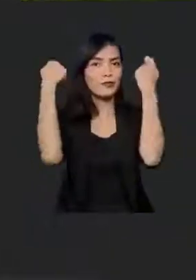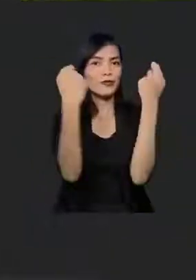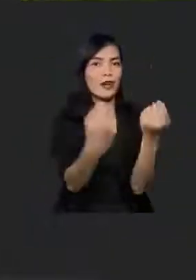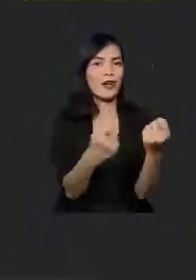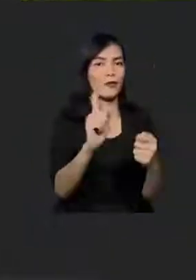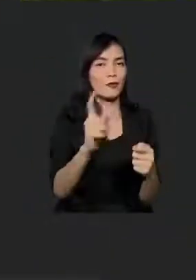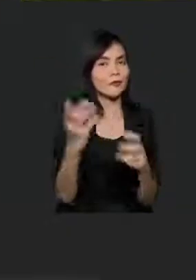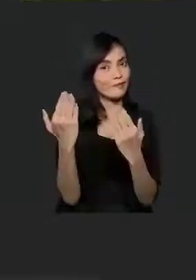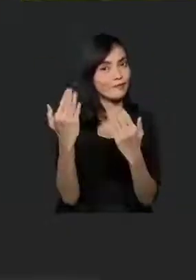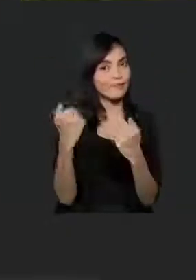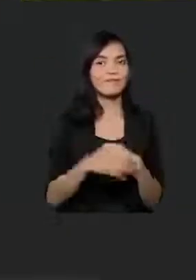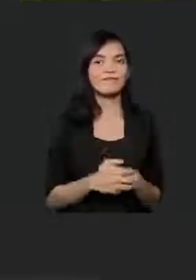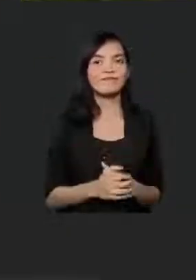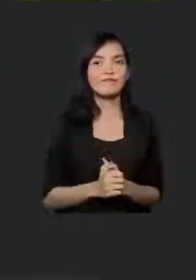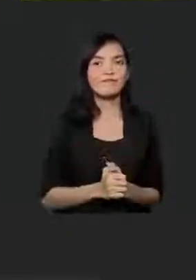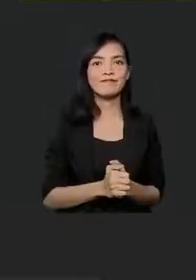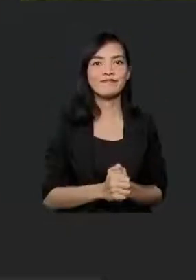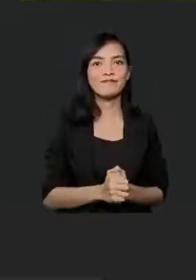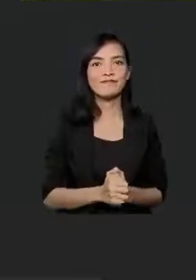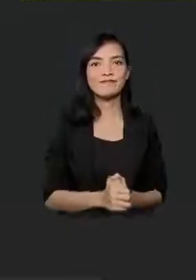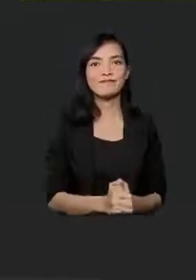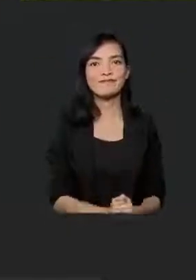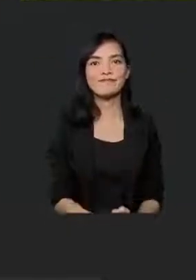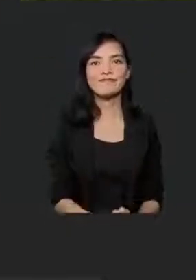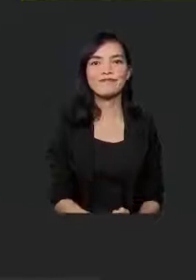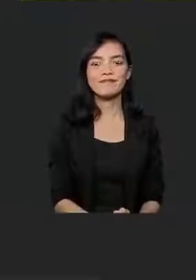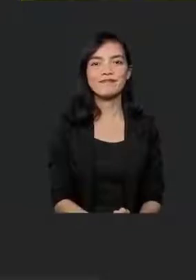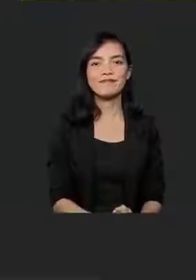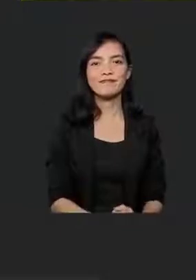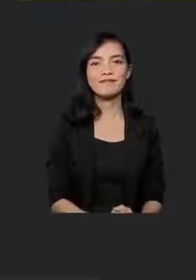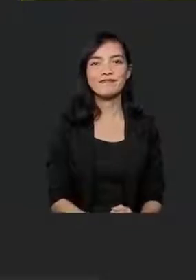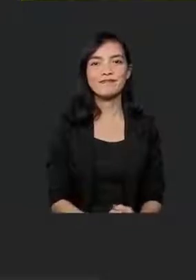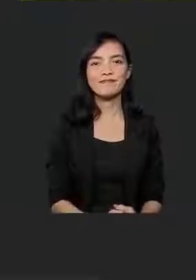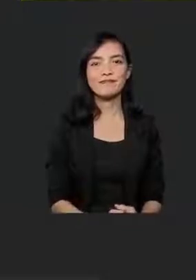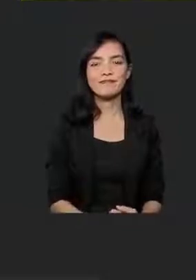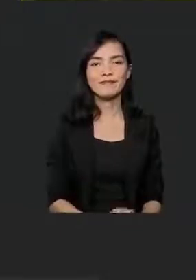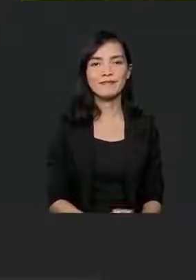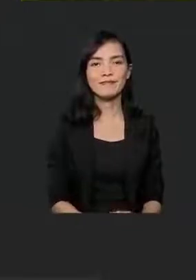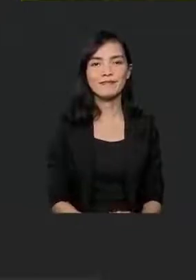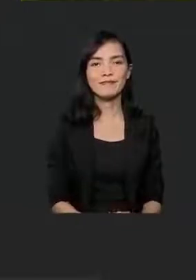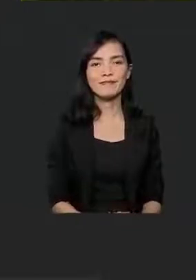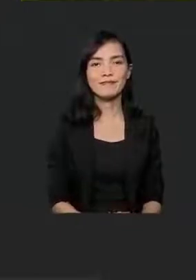Mari Pak silakan Hai porno